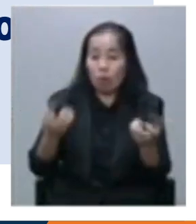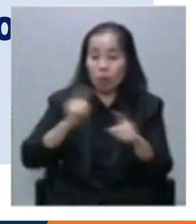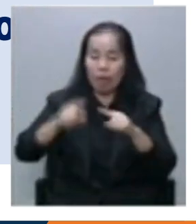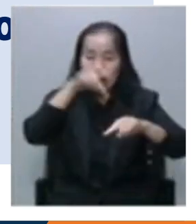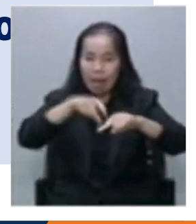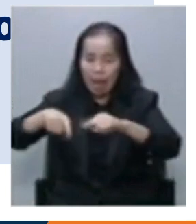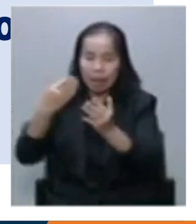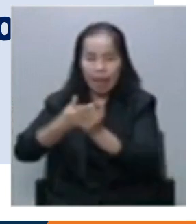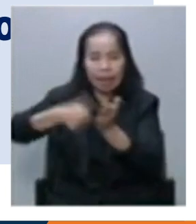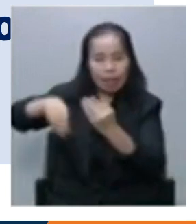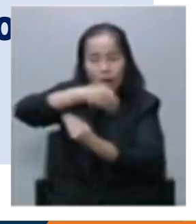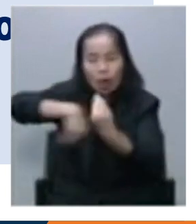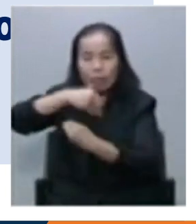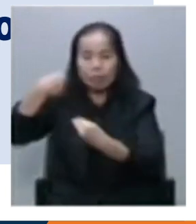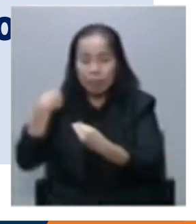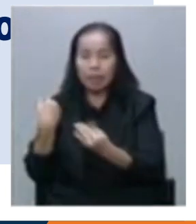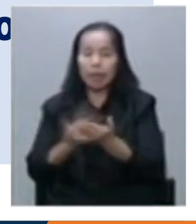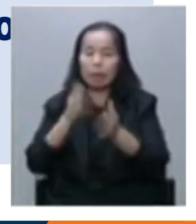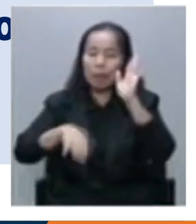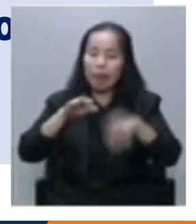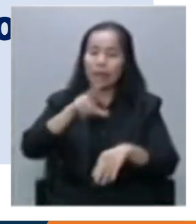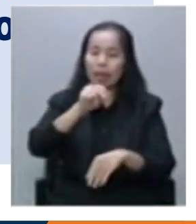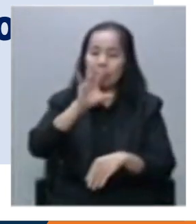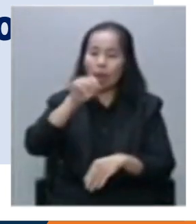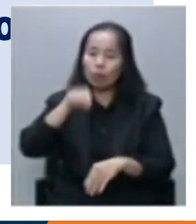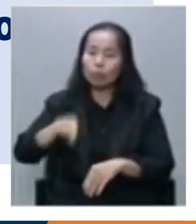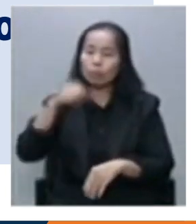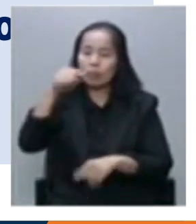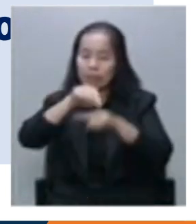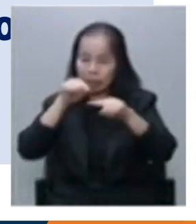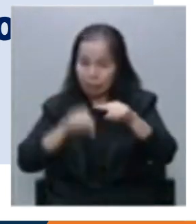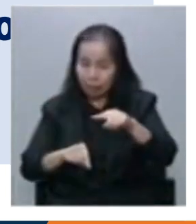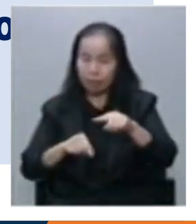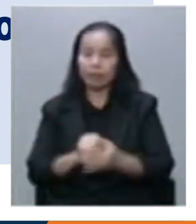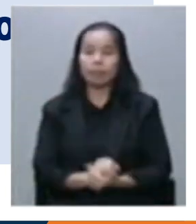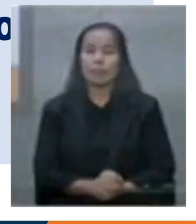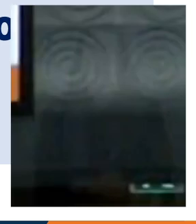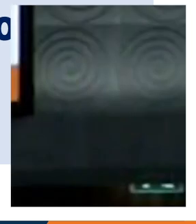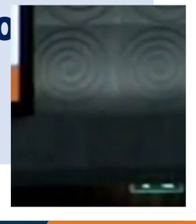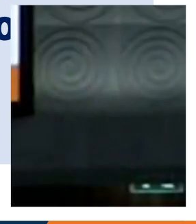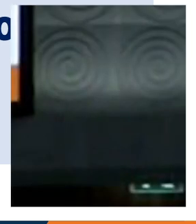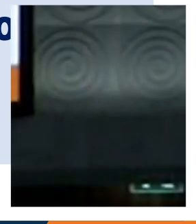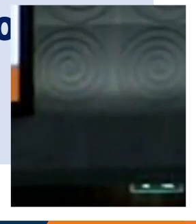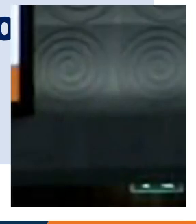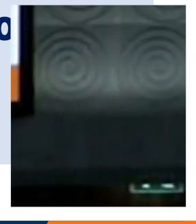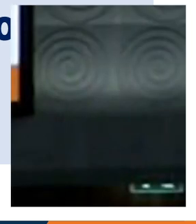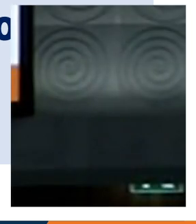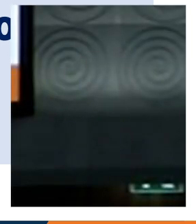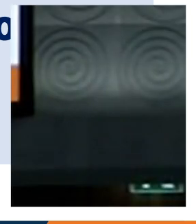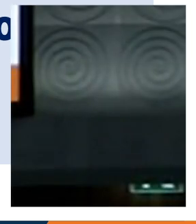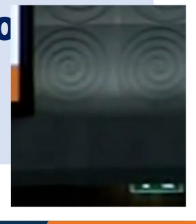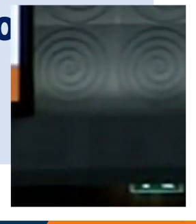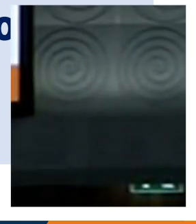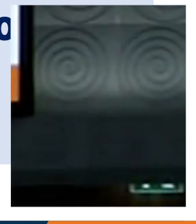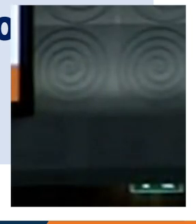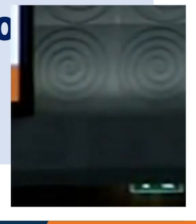หนี้สินหมุนเวียนนะครับออกมาเนี่ยอยู่ที่ 3.9% นี่เรียกว่ามีสภาพคล่องที่ดีเลยทีเดียวดังนั้นในข้อสังเกตนี้เนี่ยผมกําลังจะชวนทุกท่านคิดว่า